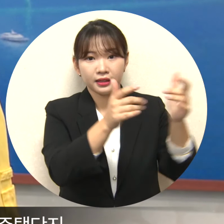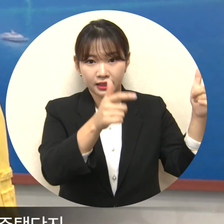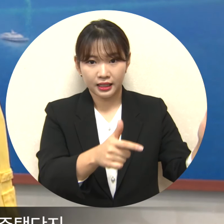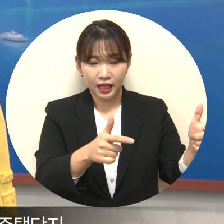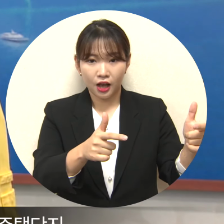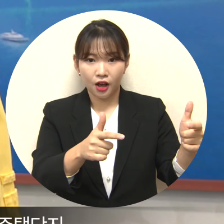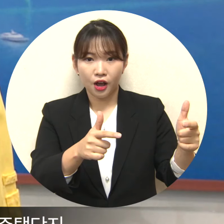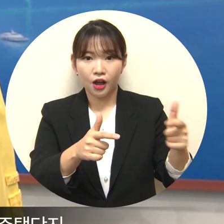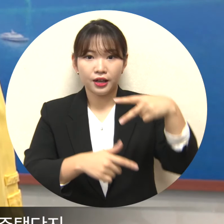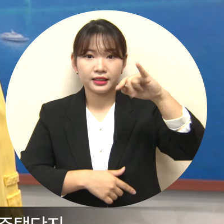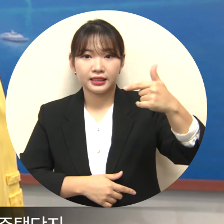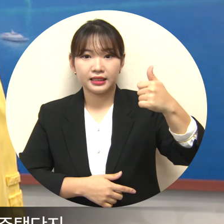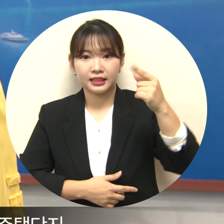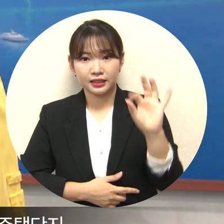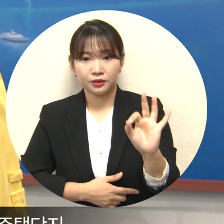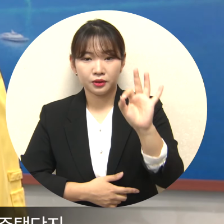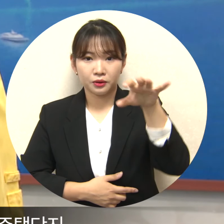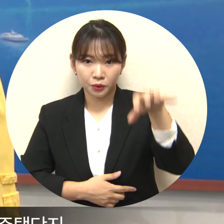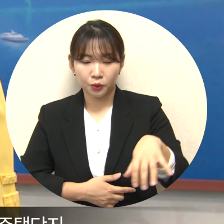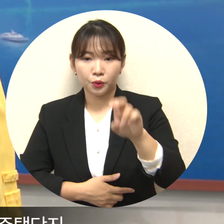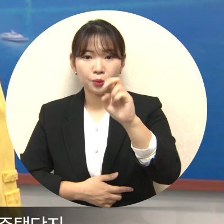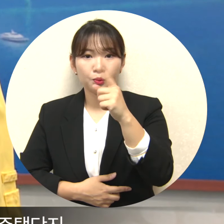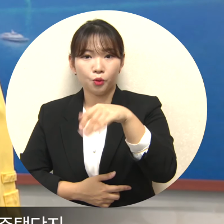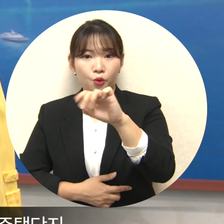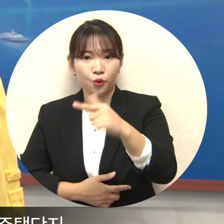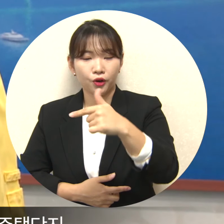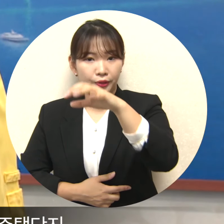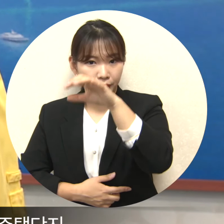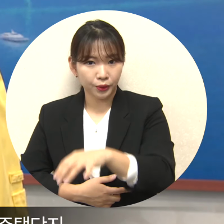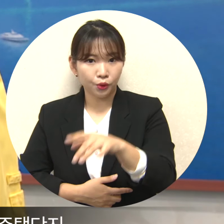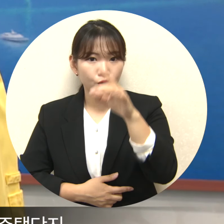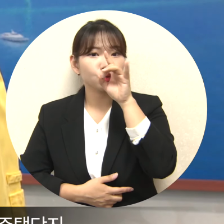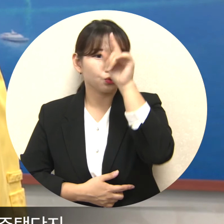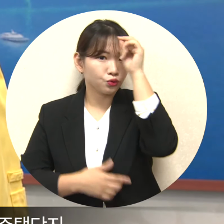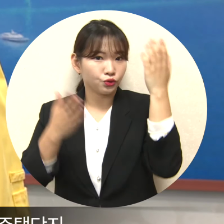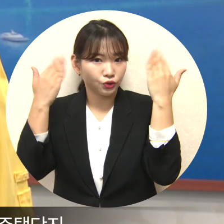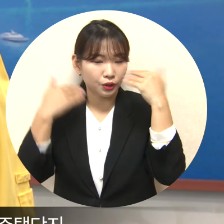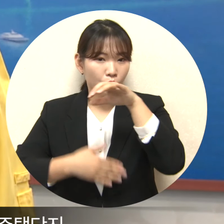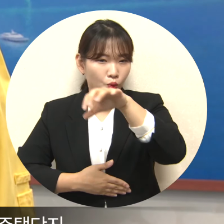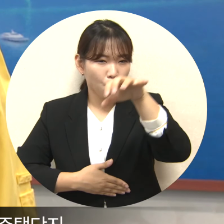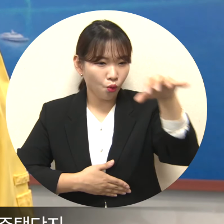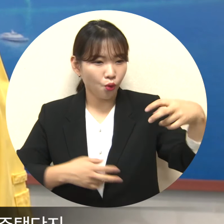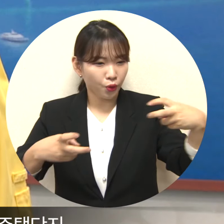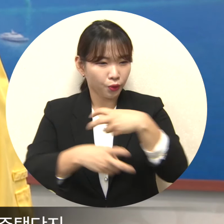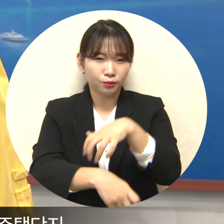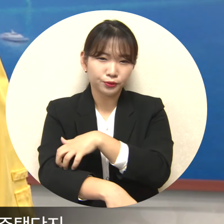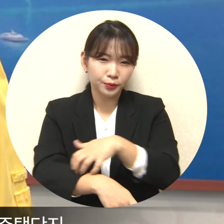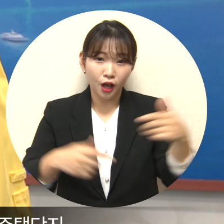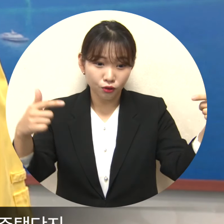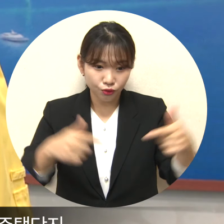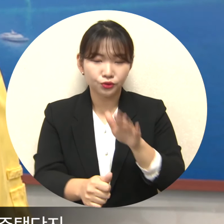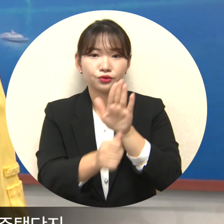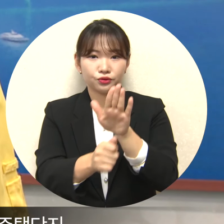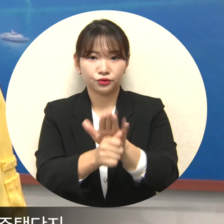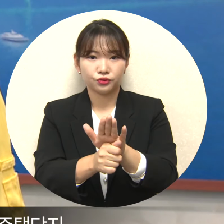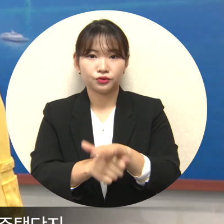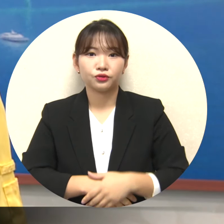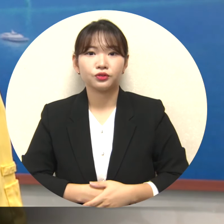단지 신흥동과 목원동 1원 대양동 중앙고등학교 인근지역에 교통 불편을 들겠습니다